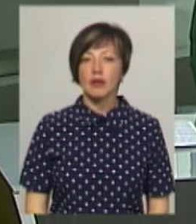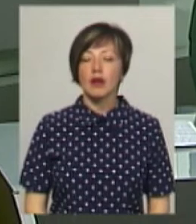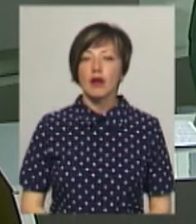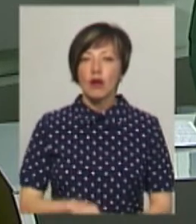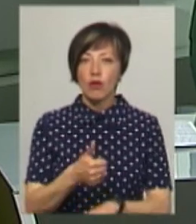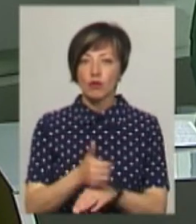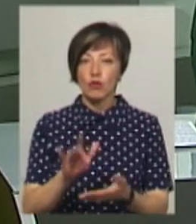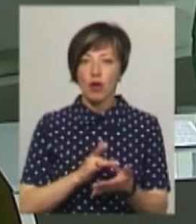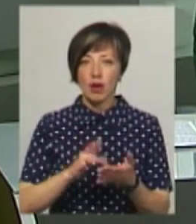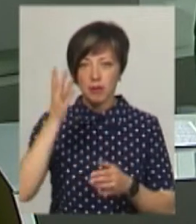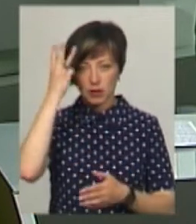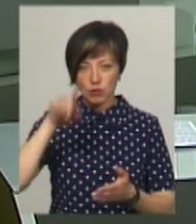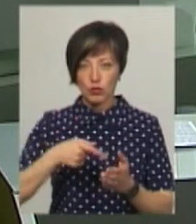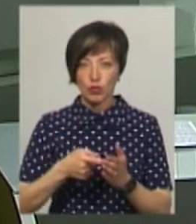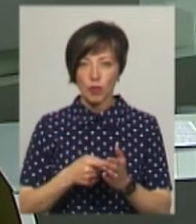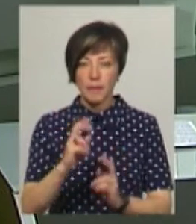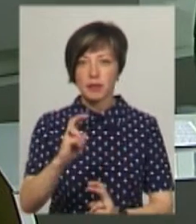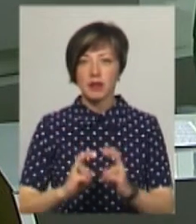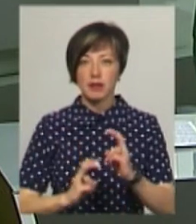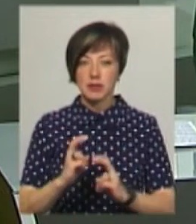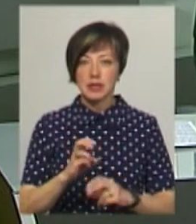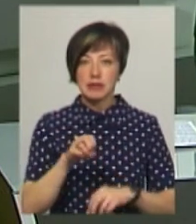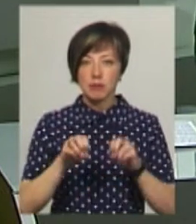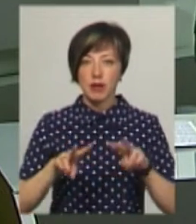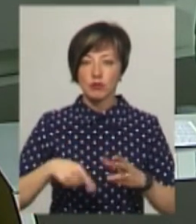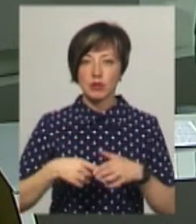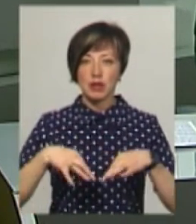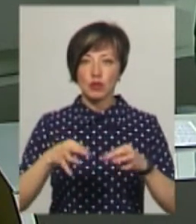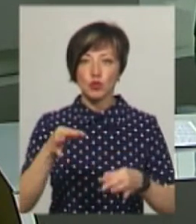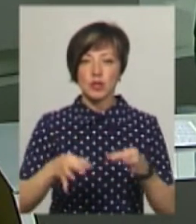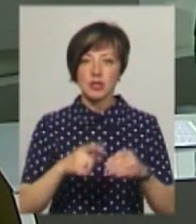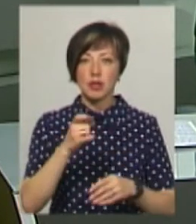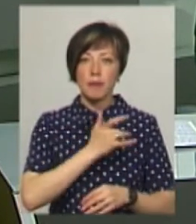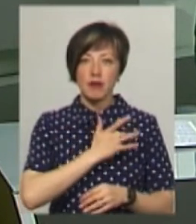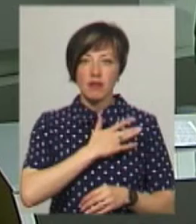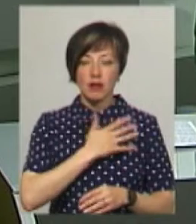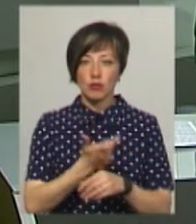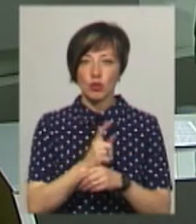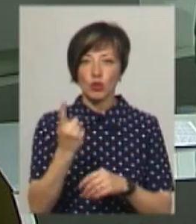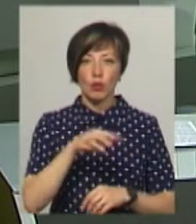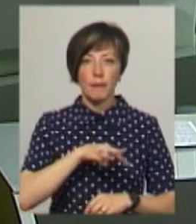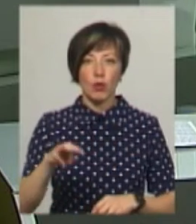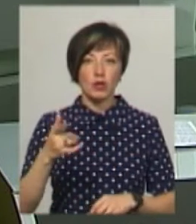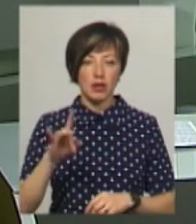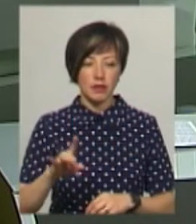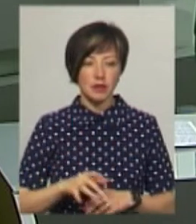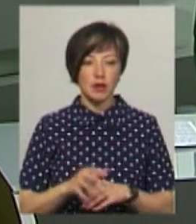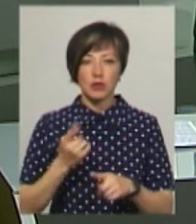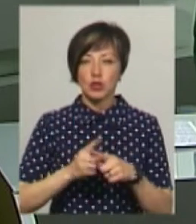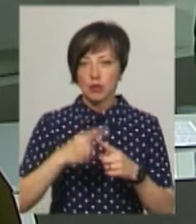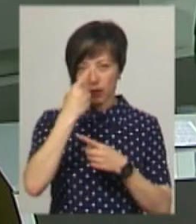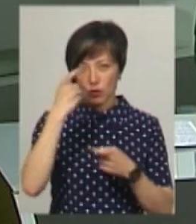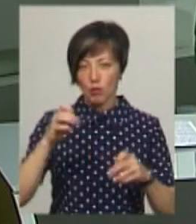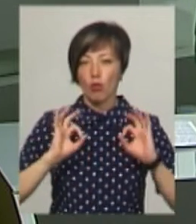Головного бухгалтера Хмельницького міського комунального підприємства «Спецкомунтранс» судитимуть за привласнення понад 1 мільйон гривень. Про це